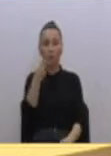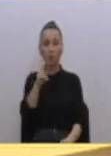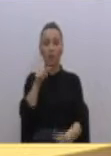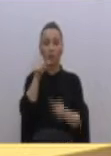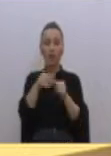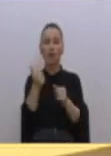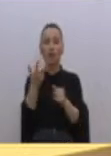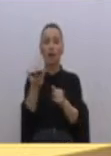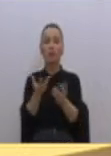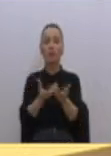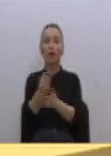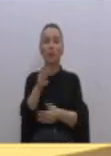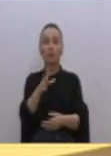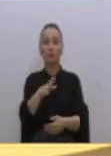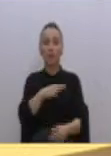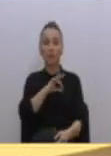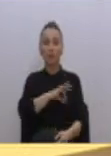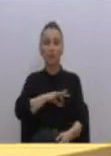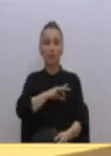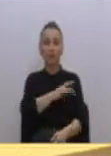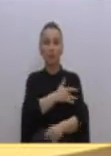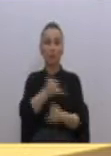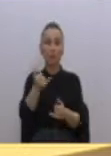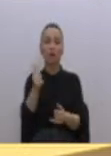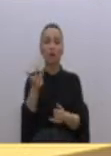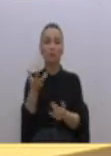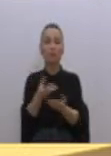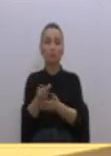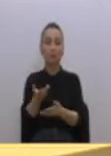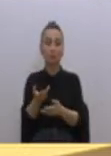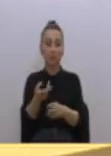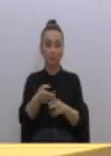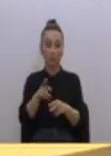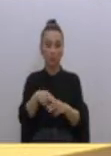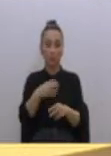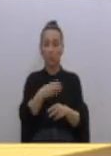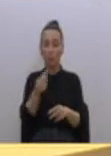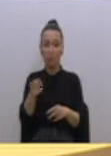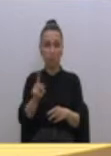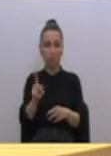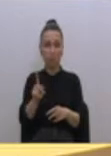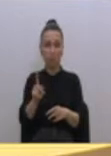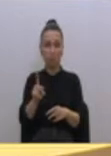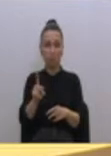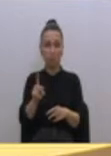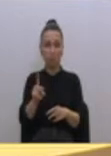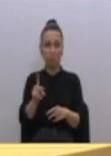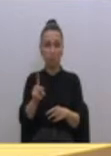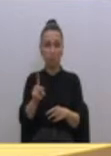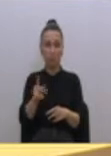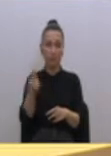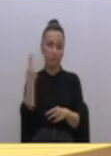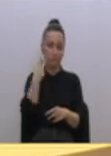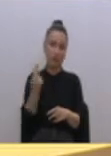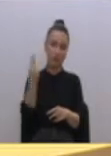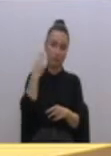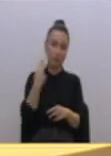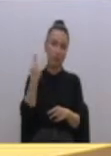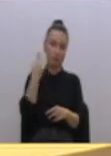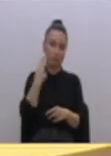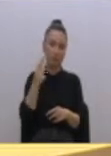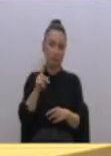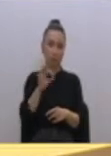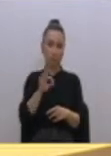რამდენი გადაიხადეთ საადვოკატო მომსახურებაში. ეს არ არის ის ძირი ფული, რომელსაც გვადებენ ვალა თუნდაც